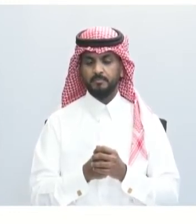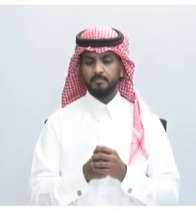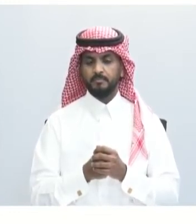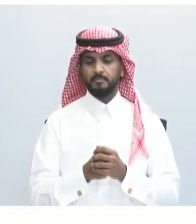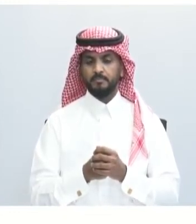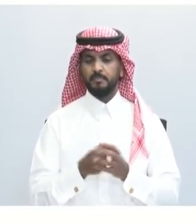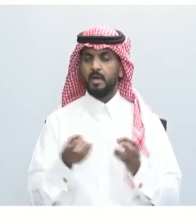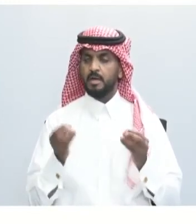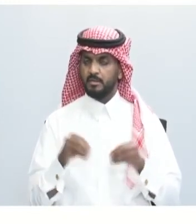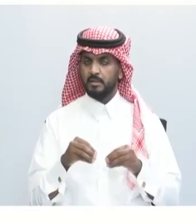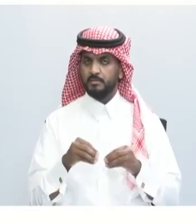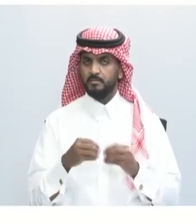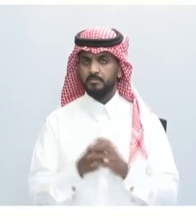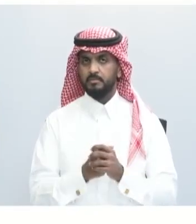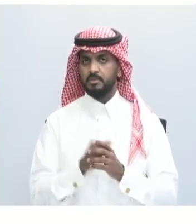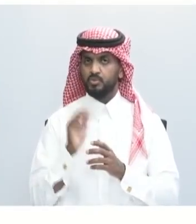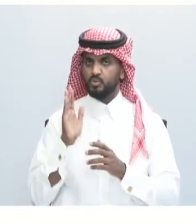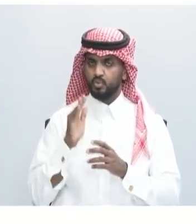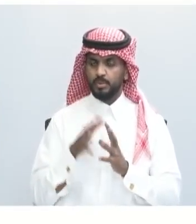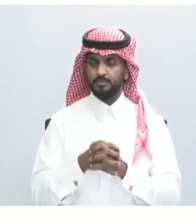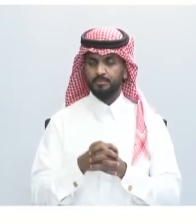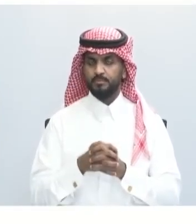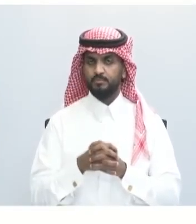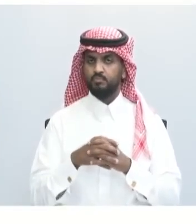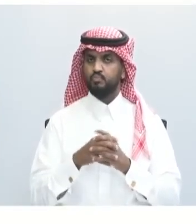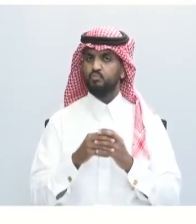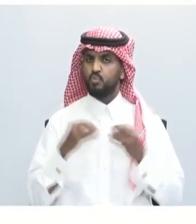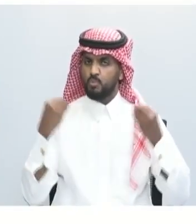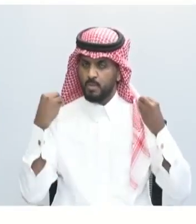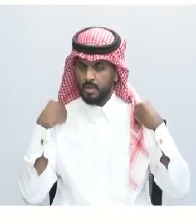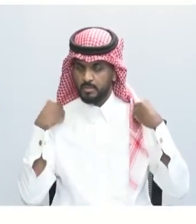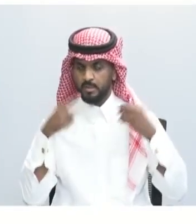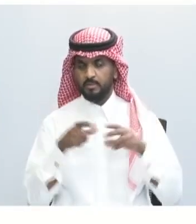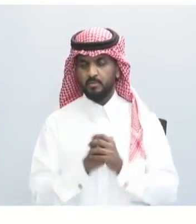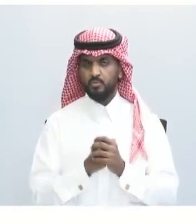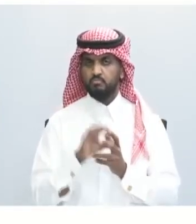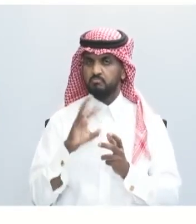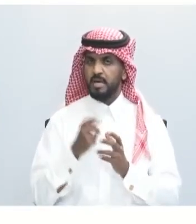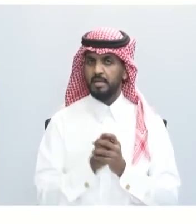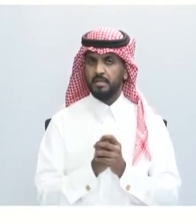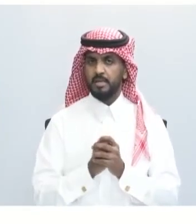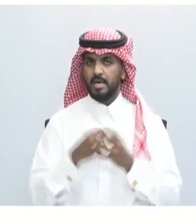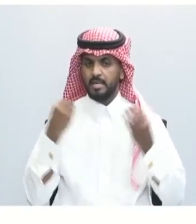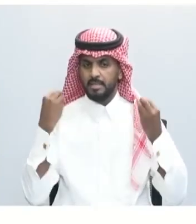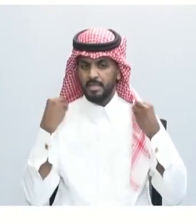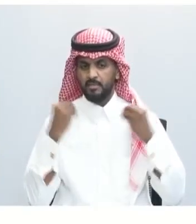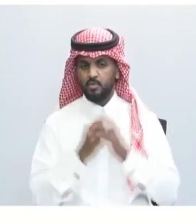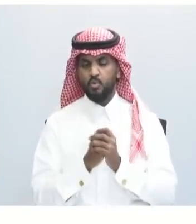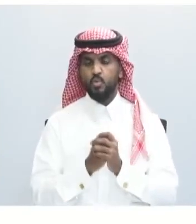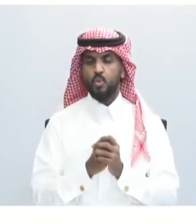ايضا من السلوكيات ممارسه الرياضه ما هي الرياضه وما